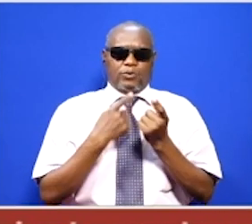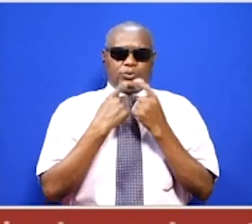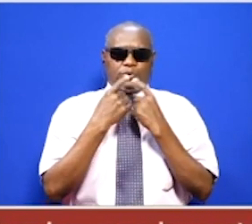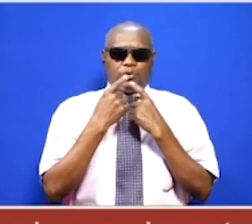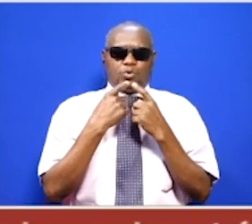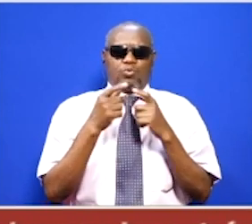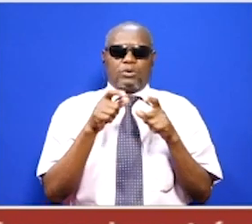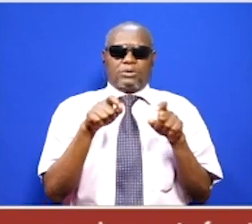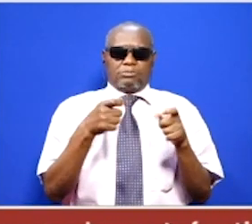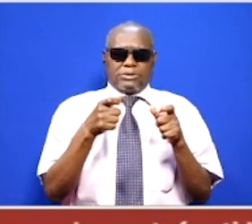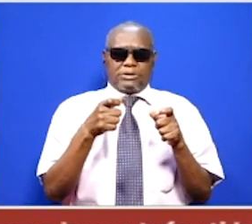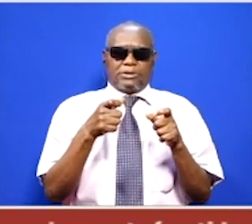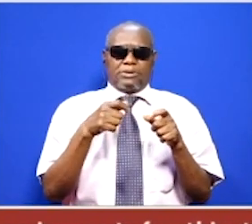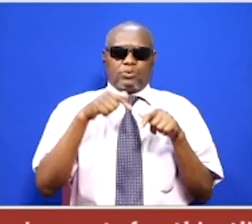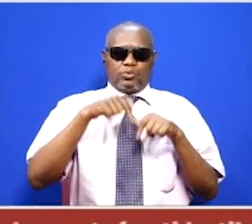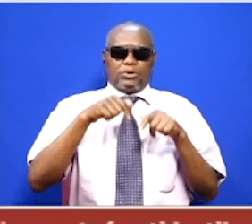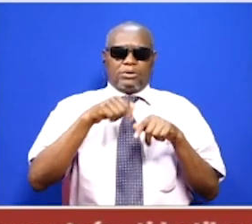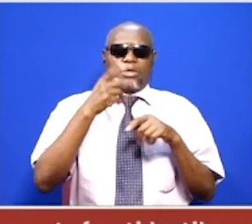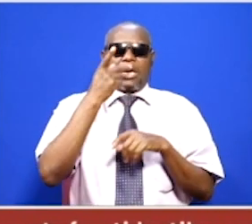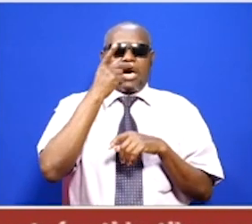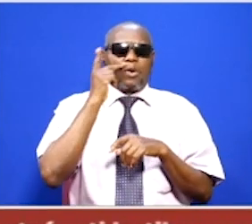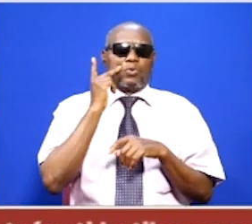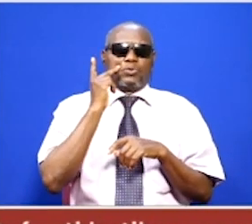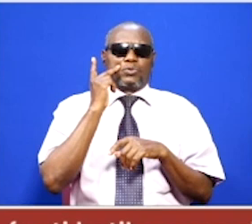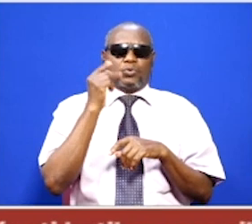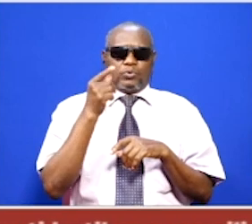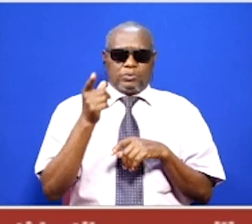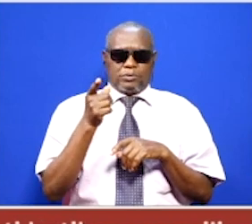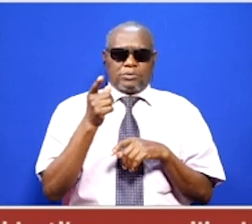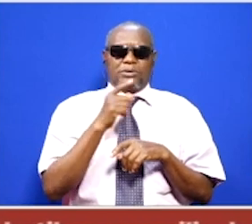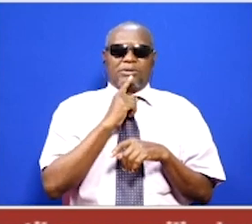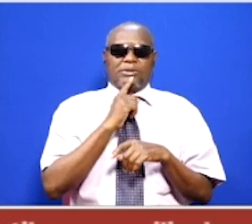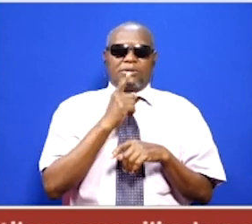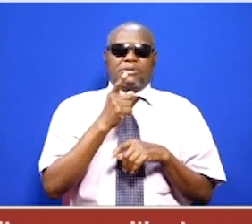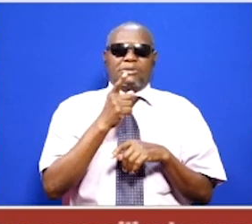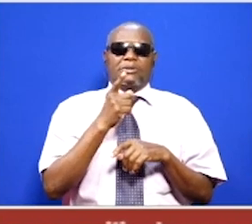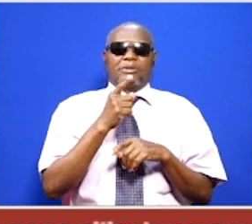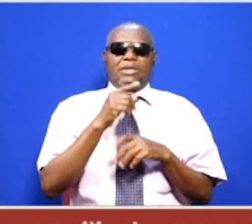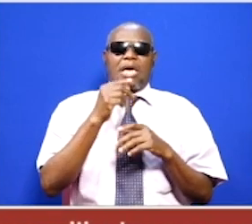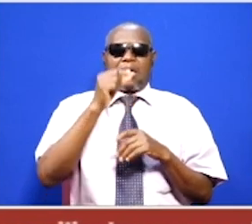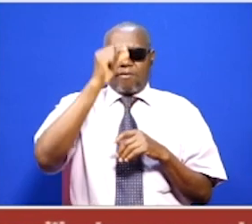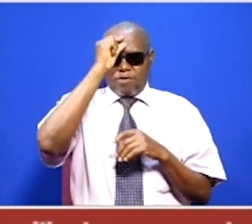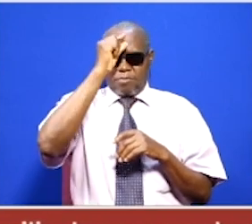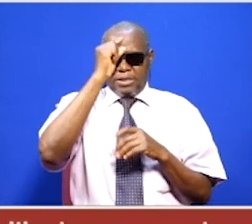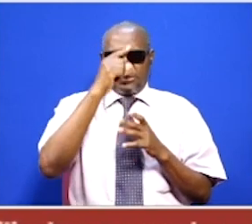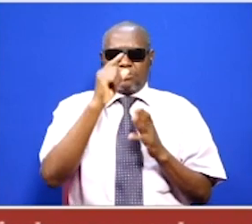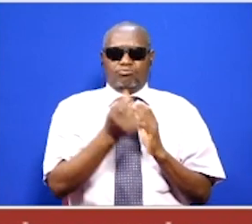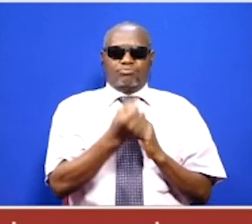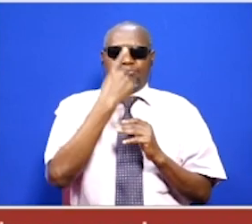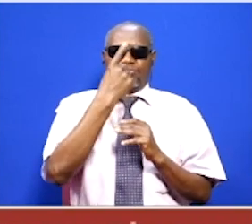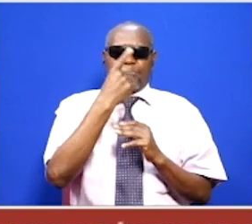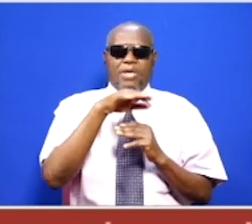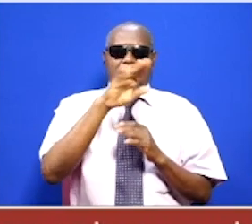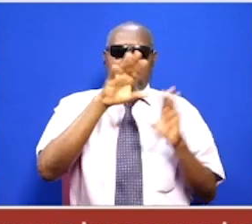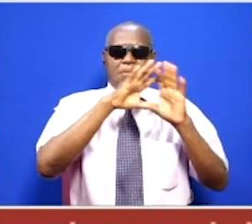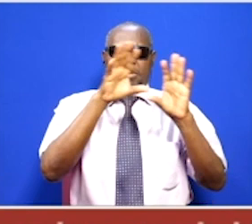chama cha Wiper Kalonzo Musyoka amesema kuwa mapendekezo yaliyowasilishwa na serikali ya Kenya Kwanza kwenye sera ya bajeti